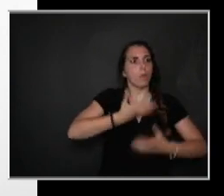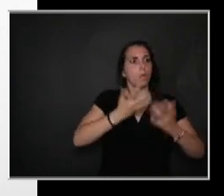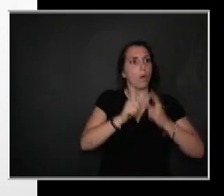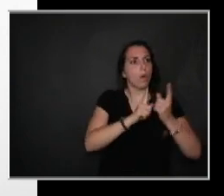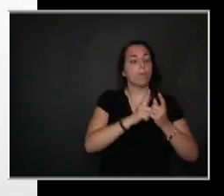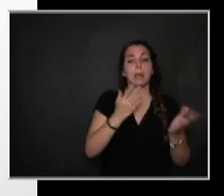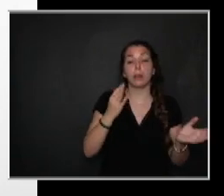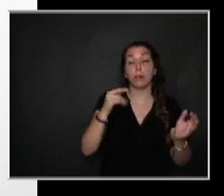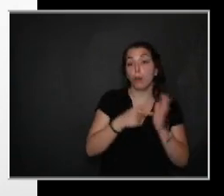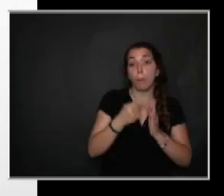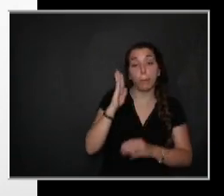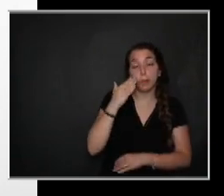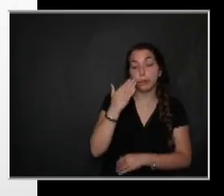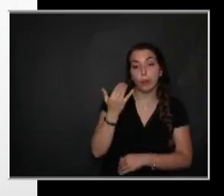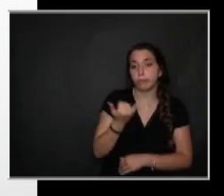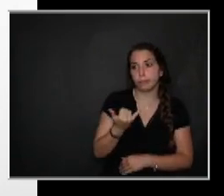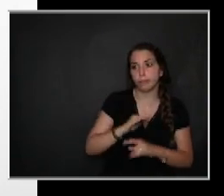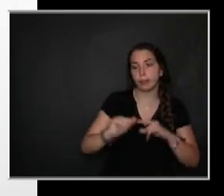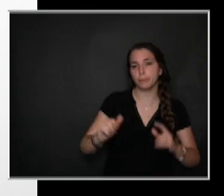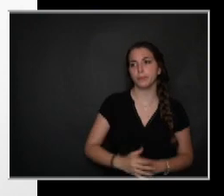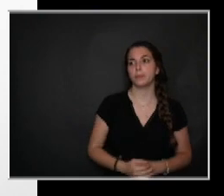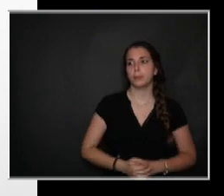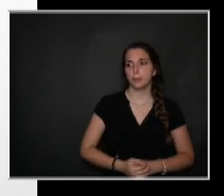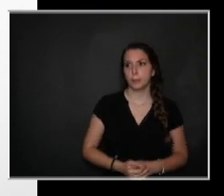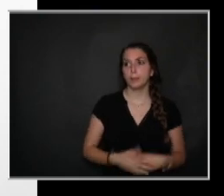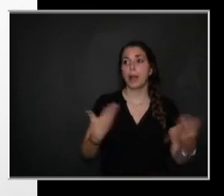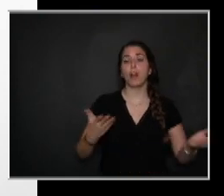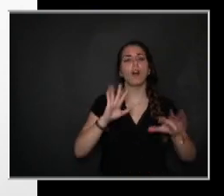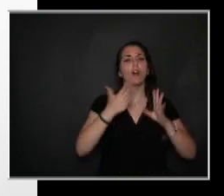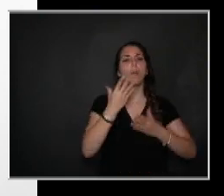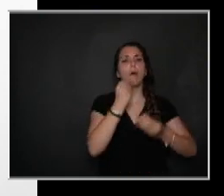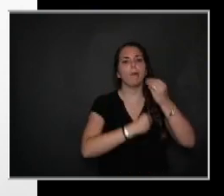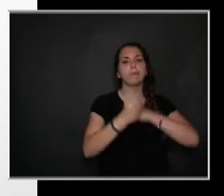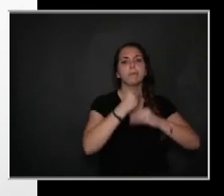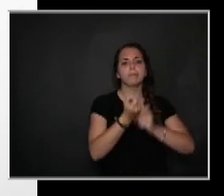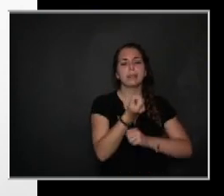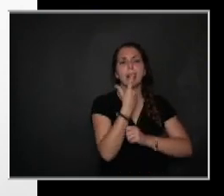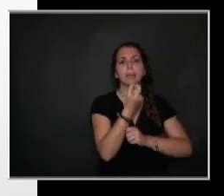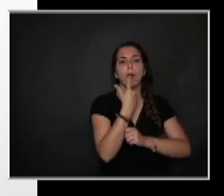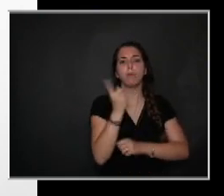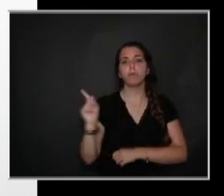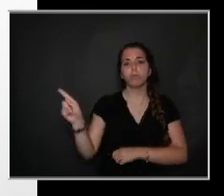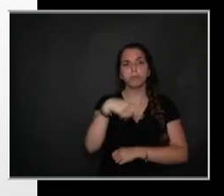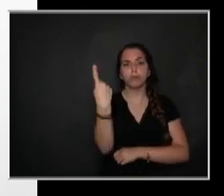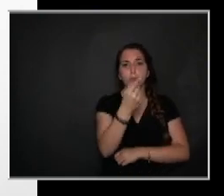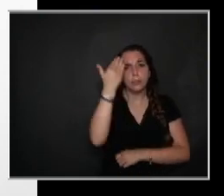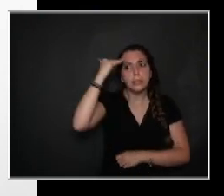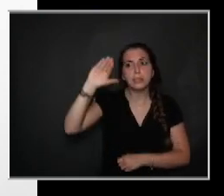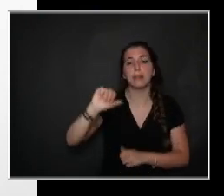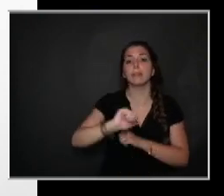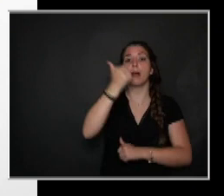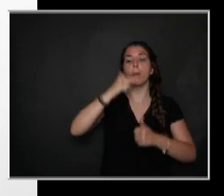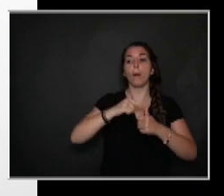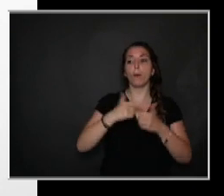pas nécessaire. Alors, le traitement de la lombalgie, hein, tout le monde le connaît. C'est d'abord et dans un premier